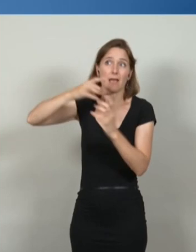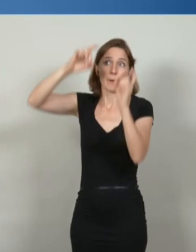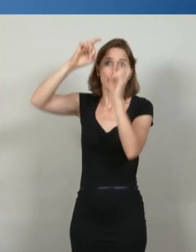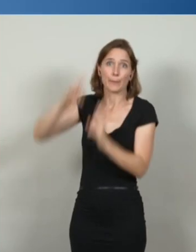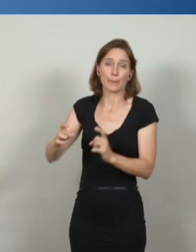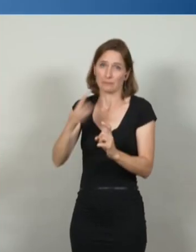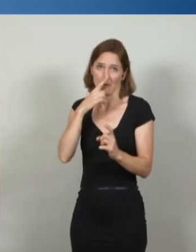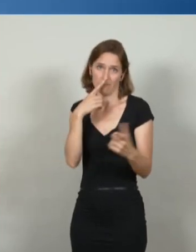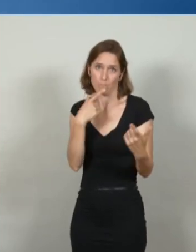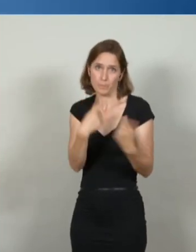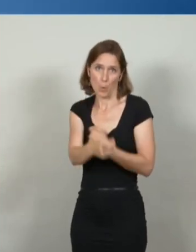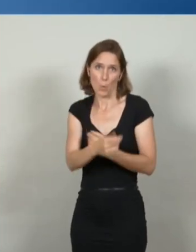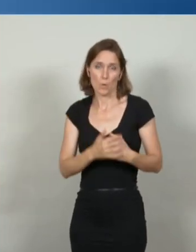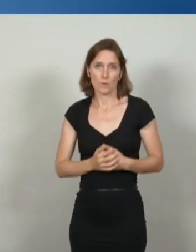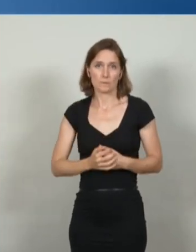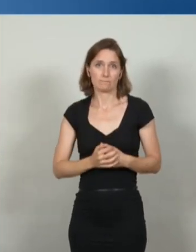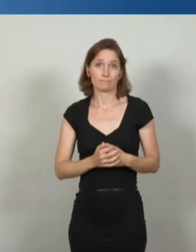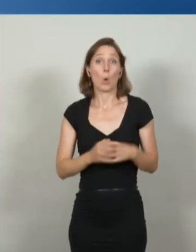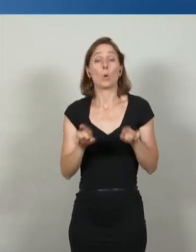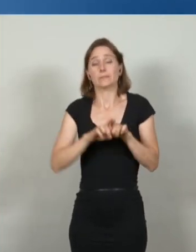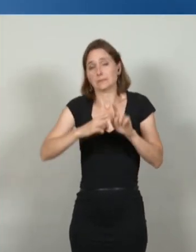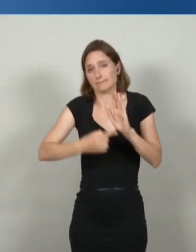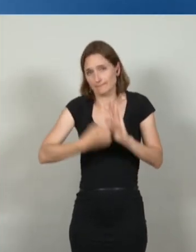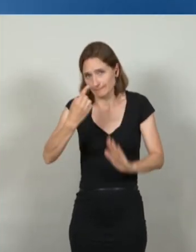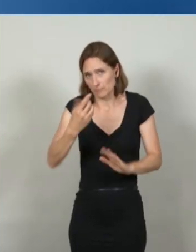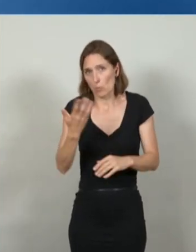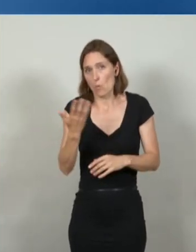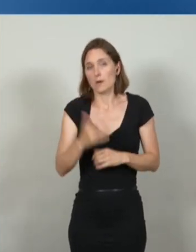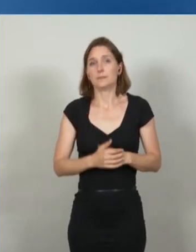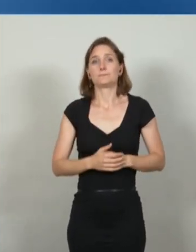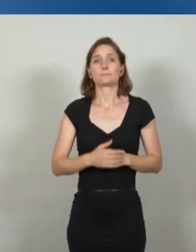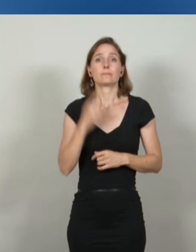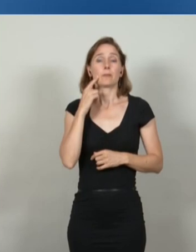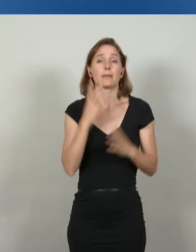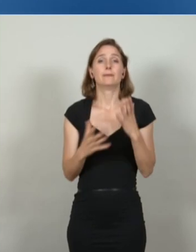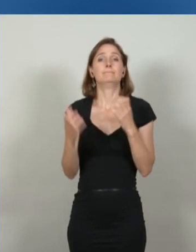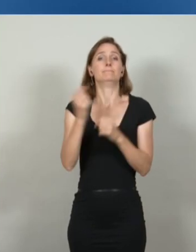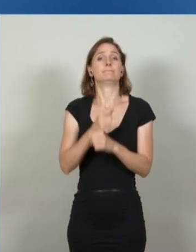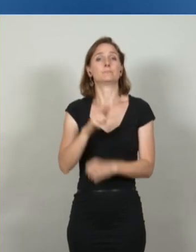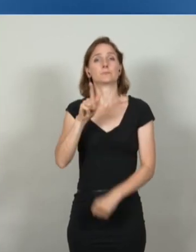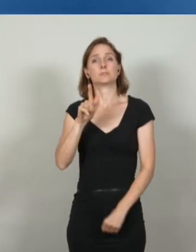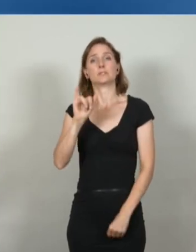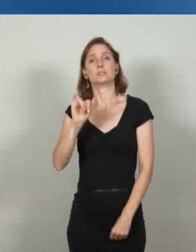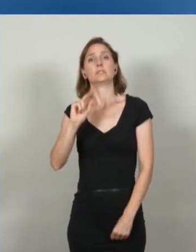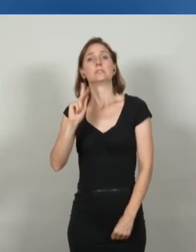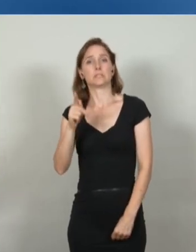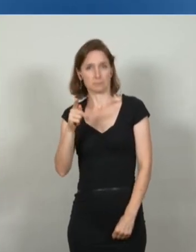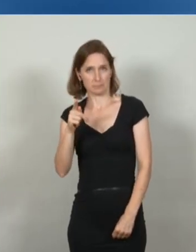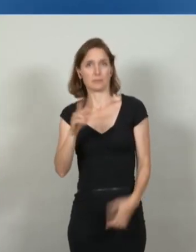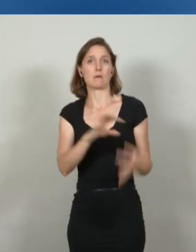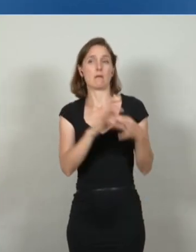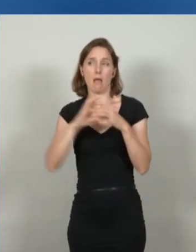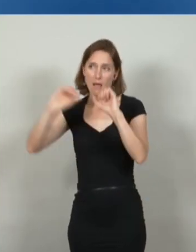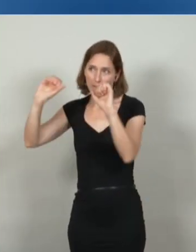quand même que si nous avons constitué le Jeep en partenariat avec la